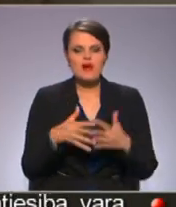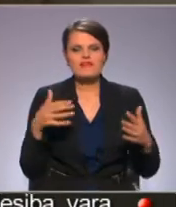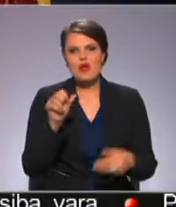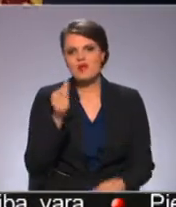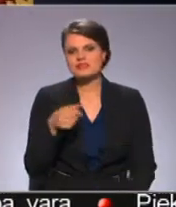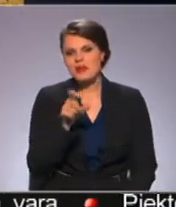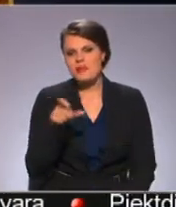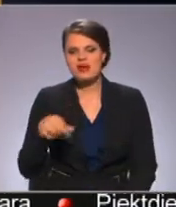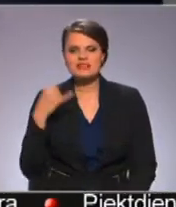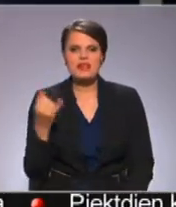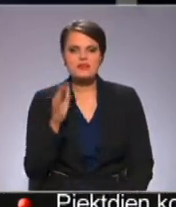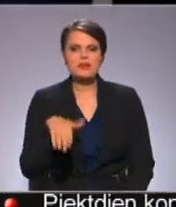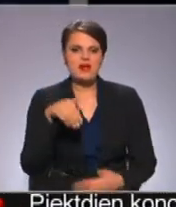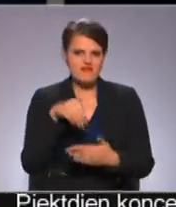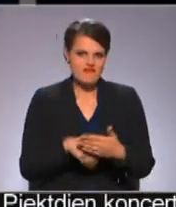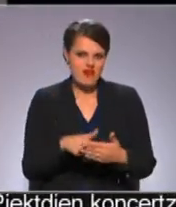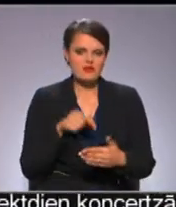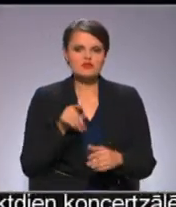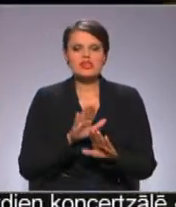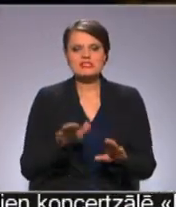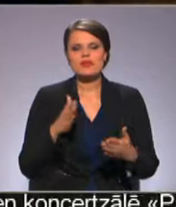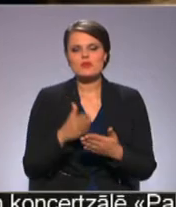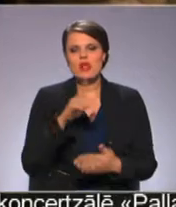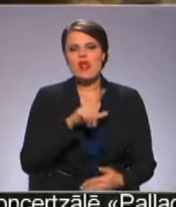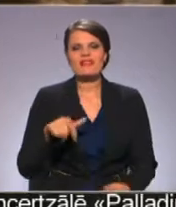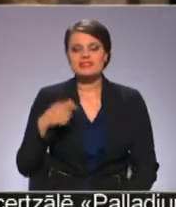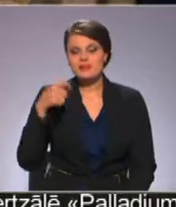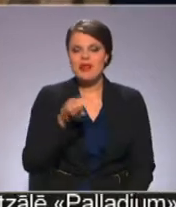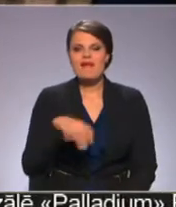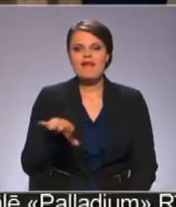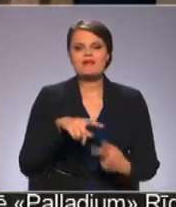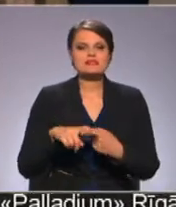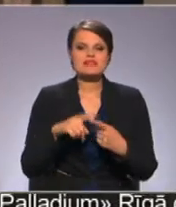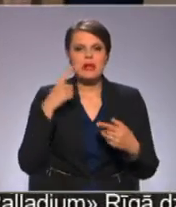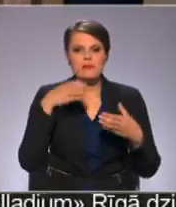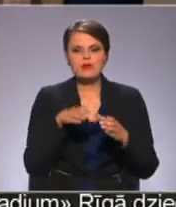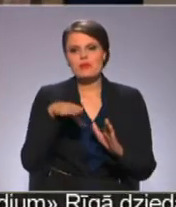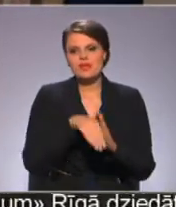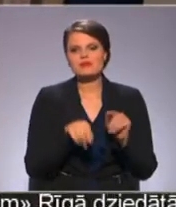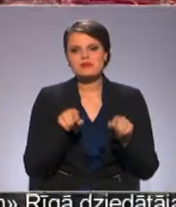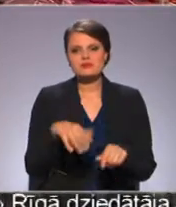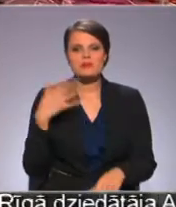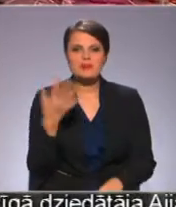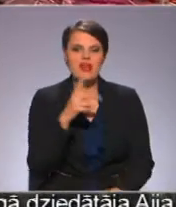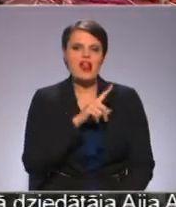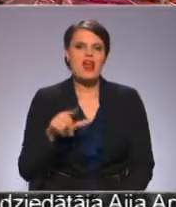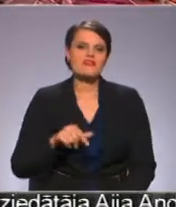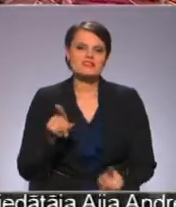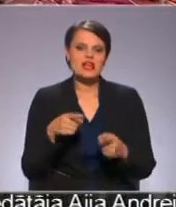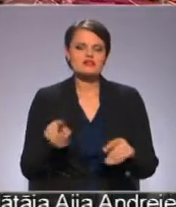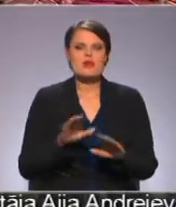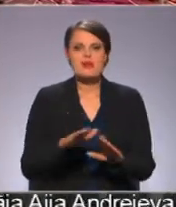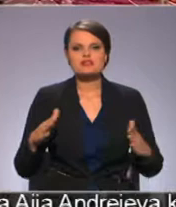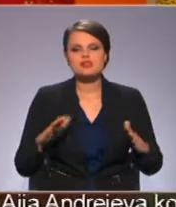mākslinieku interesējas par vēsturi. Tā kā triennāli notiek Latvijas prezidentūras Eiropas Savienības padomē ietvaros, šo piekdienu Latvijas Nacionālais